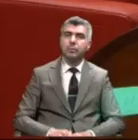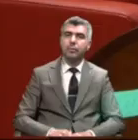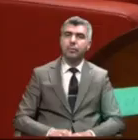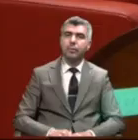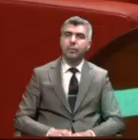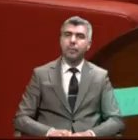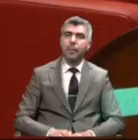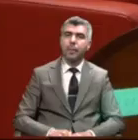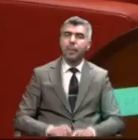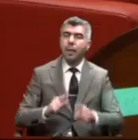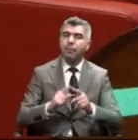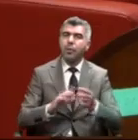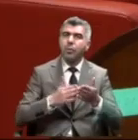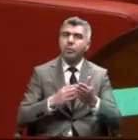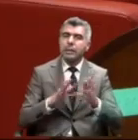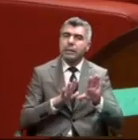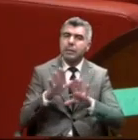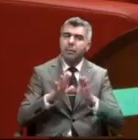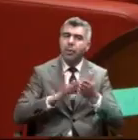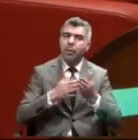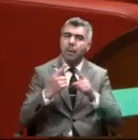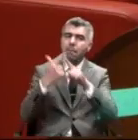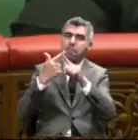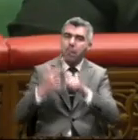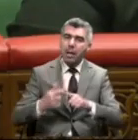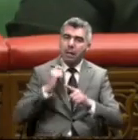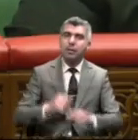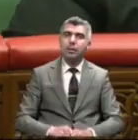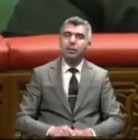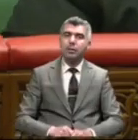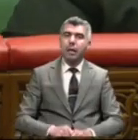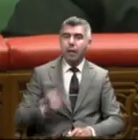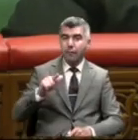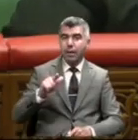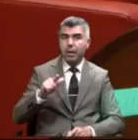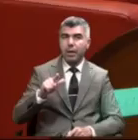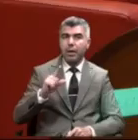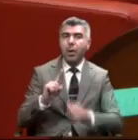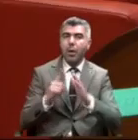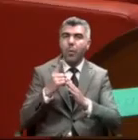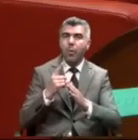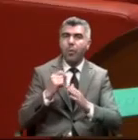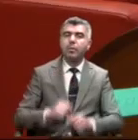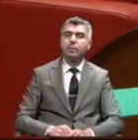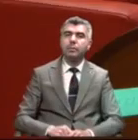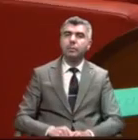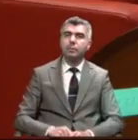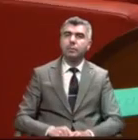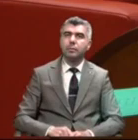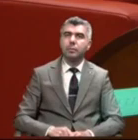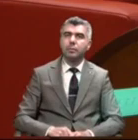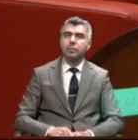المعادله نتاع هاد تدبير الماليه العموميه فيه اولا فيه اولا